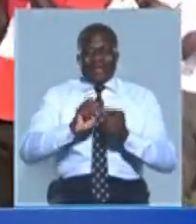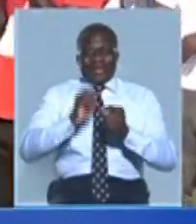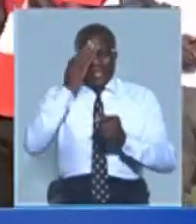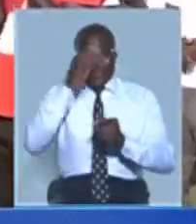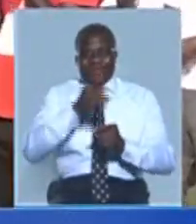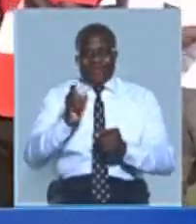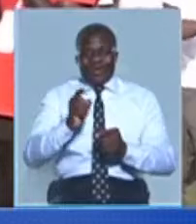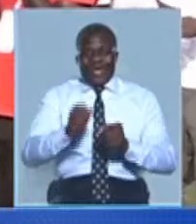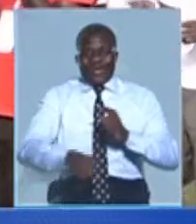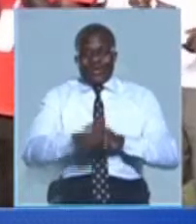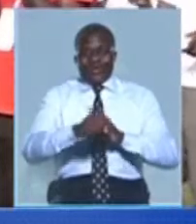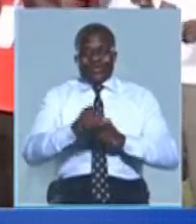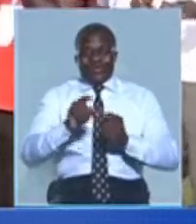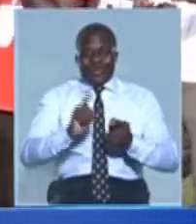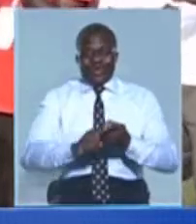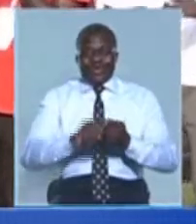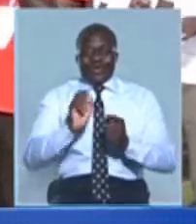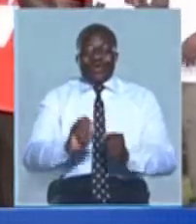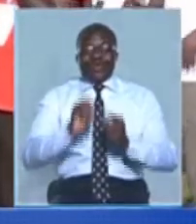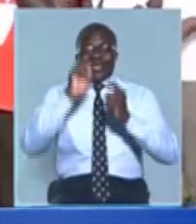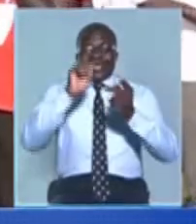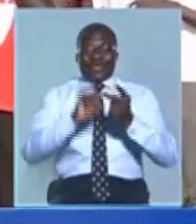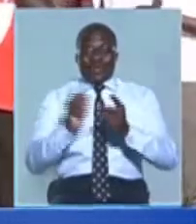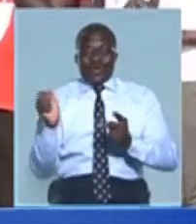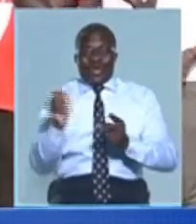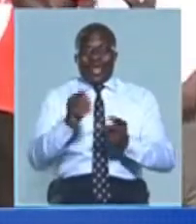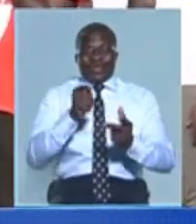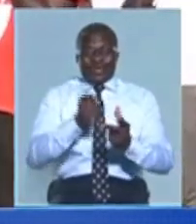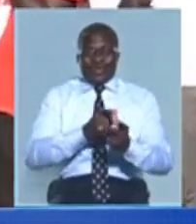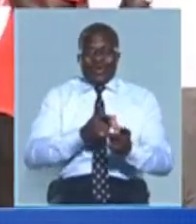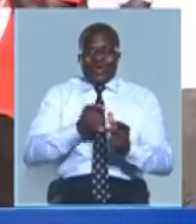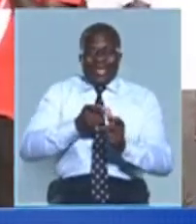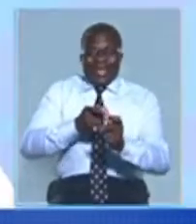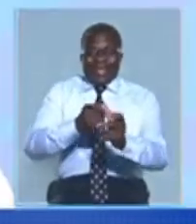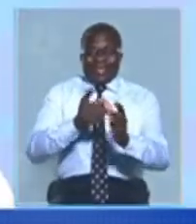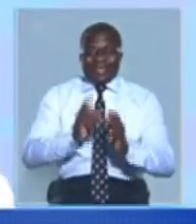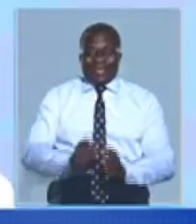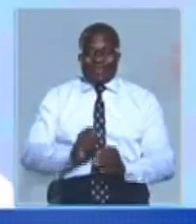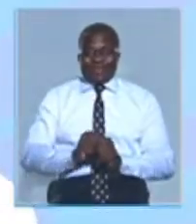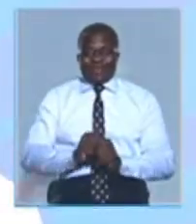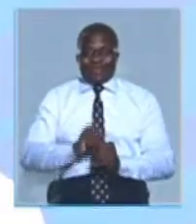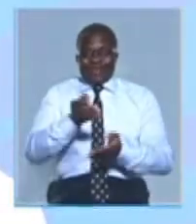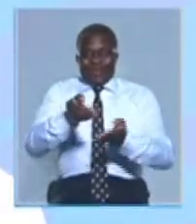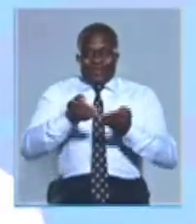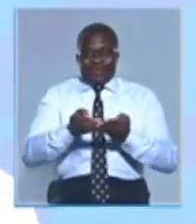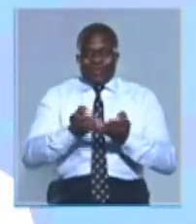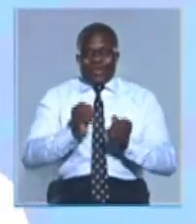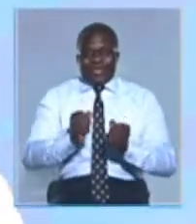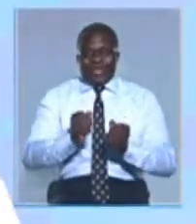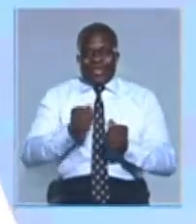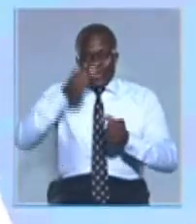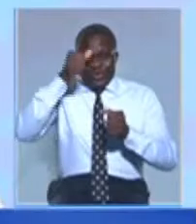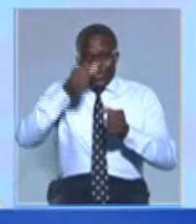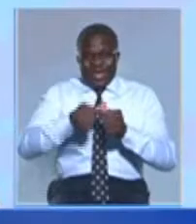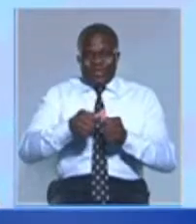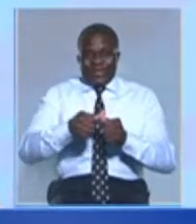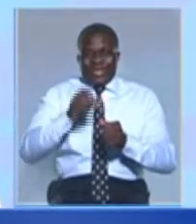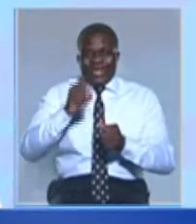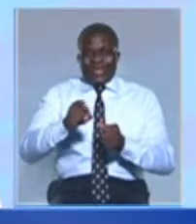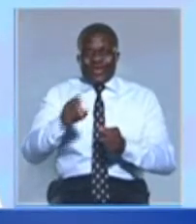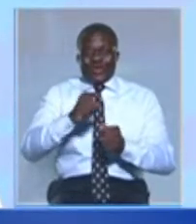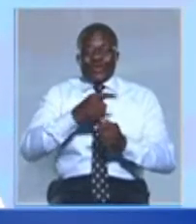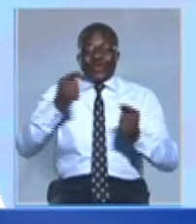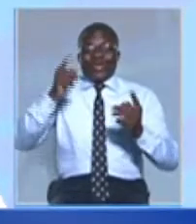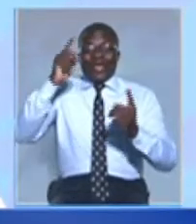savoir le football, le basketball, le handball et l'athlétisme. Je voudrais nous rappeler que ce